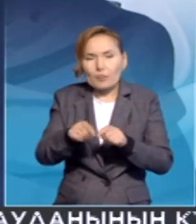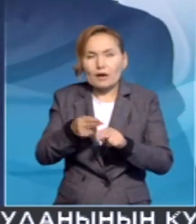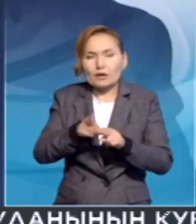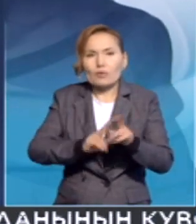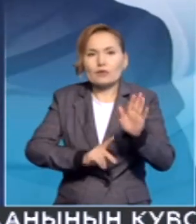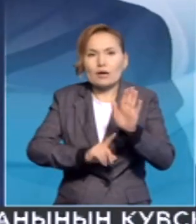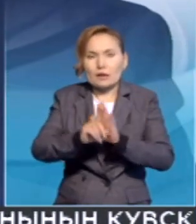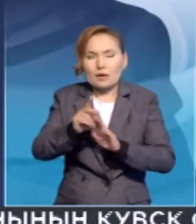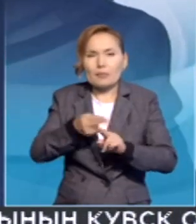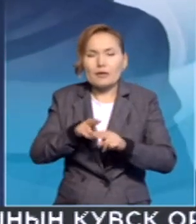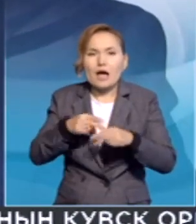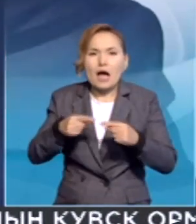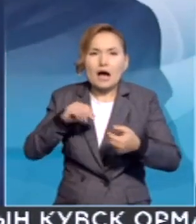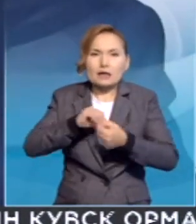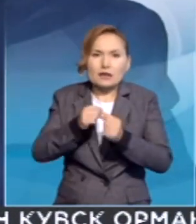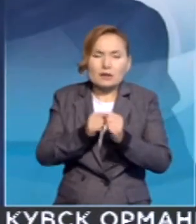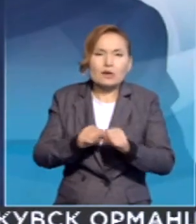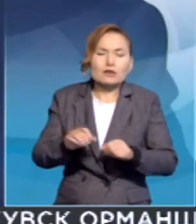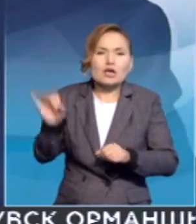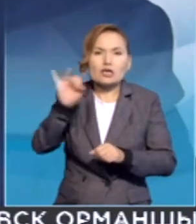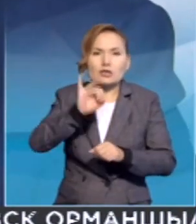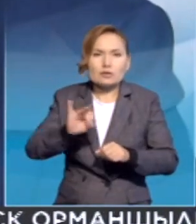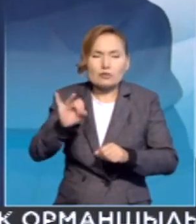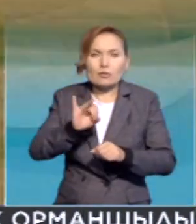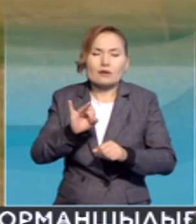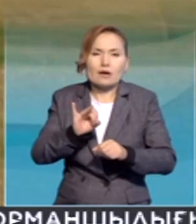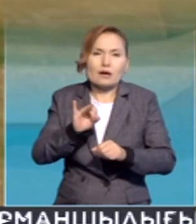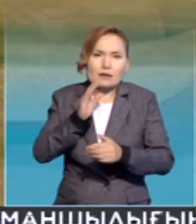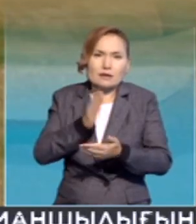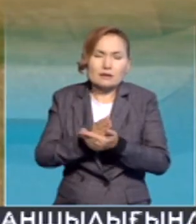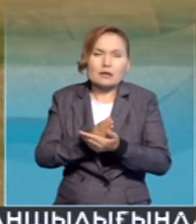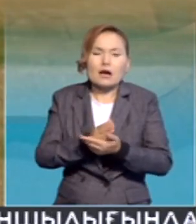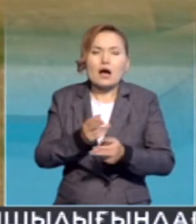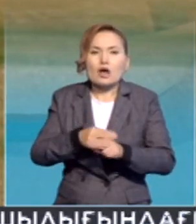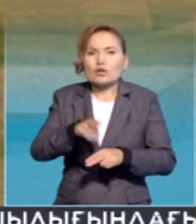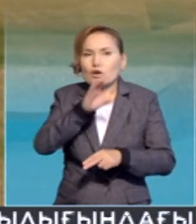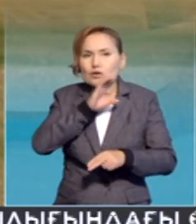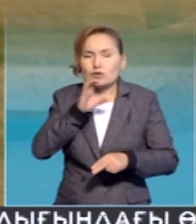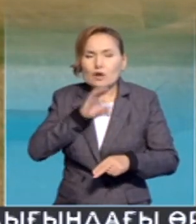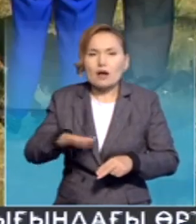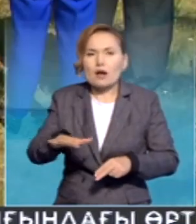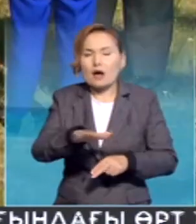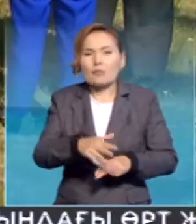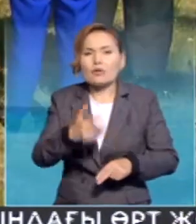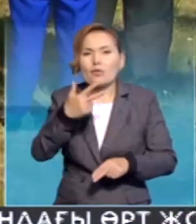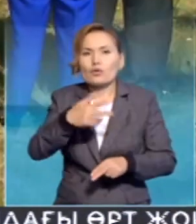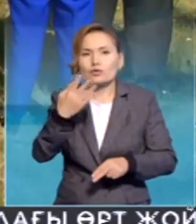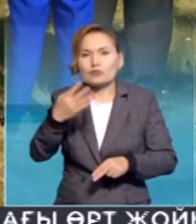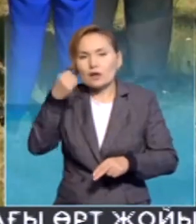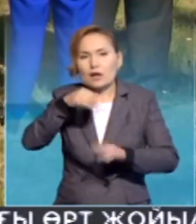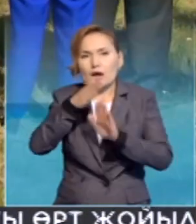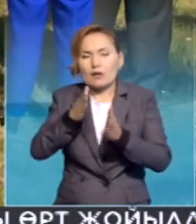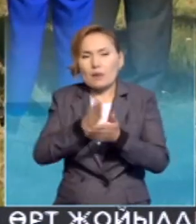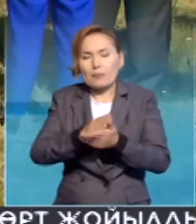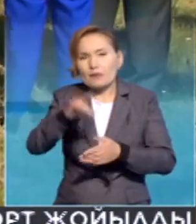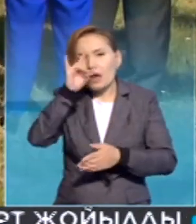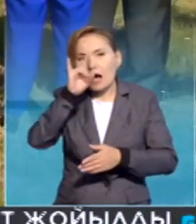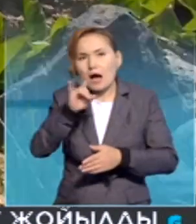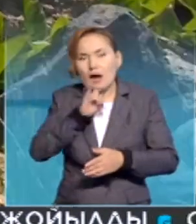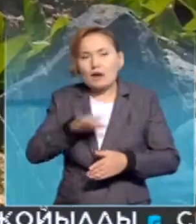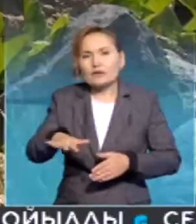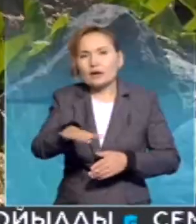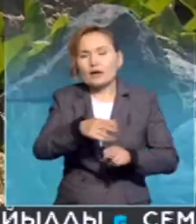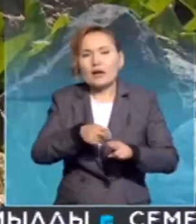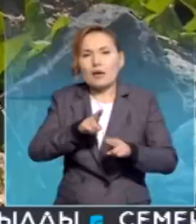бар. Бұл әр тастың ар жағында бір тағдыр, бір тарих жатыр. Жалпы солтүстік өңірлерде барлығы 34 кесене бар. Қасиетті Қазақстан жобасы аясында